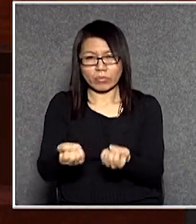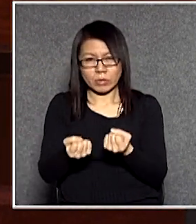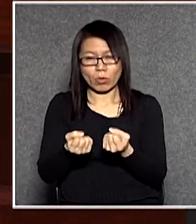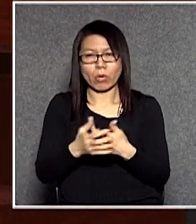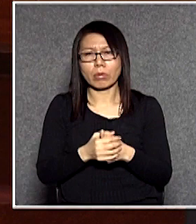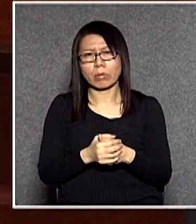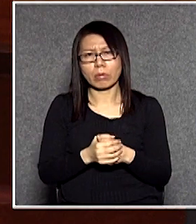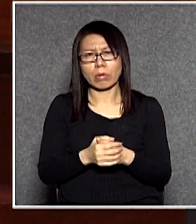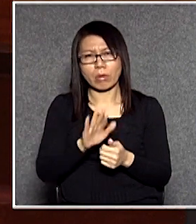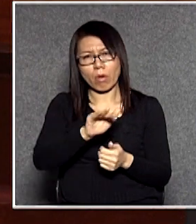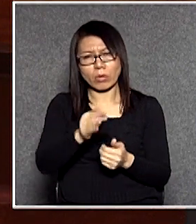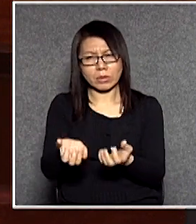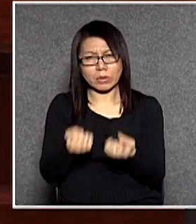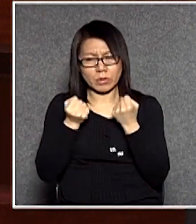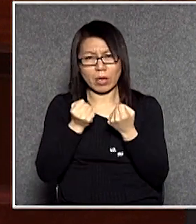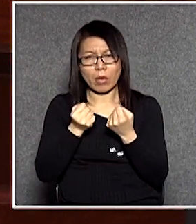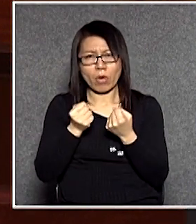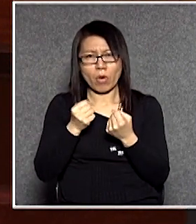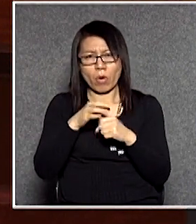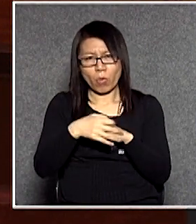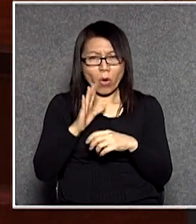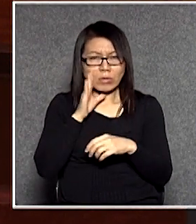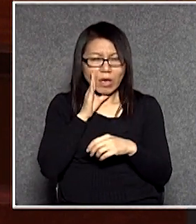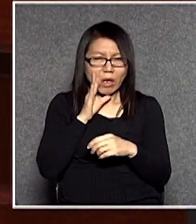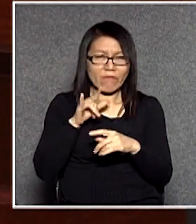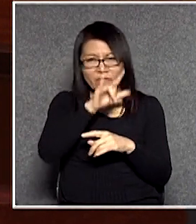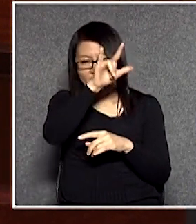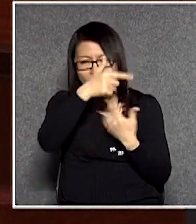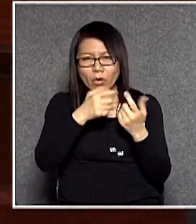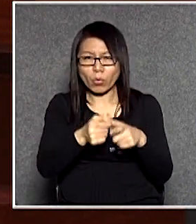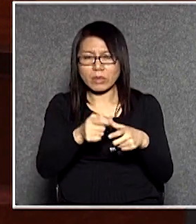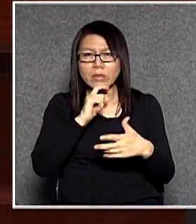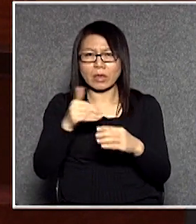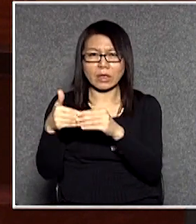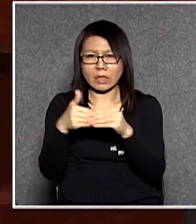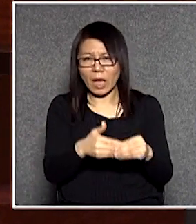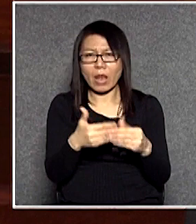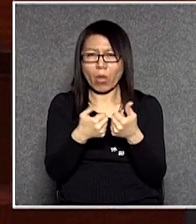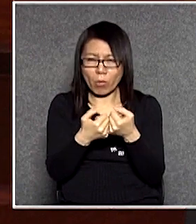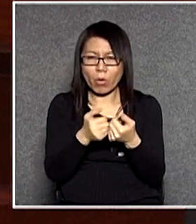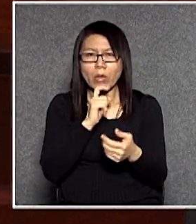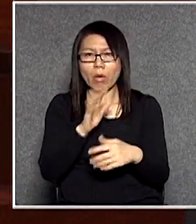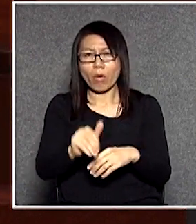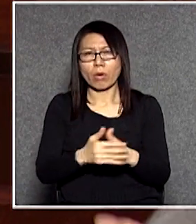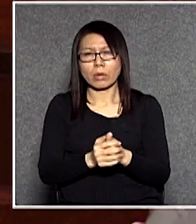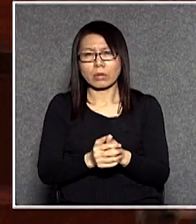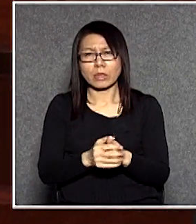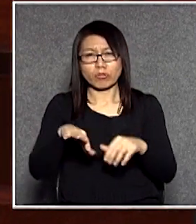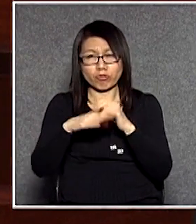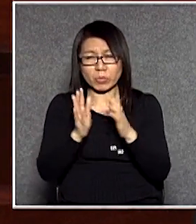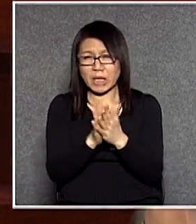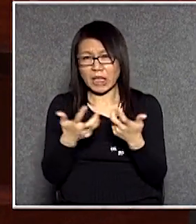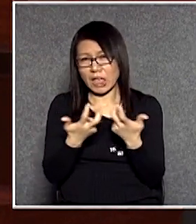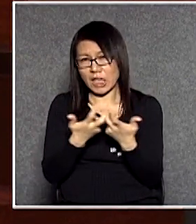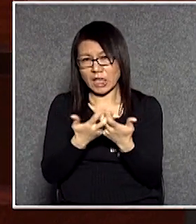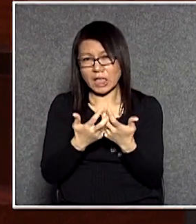你可以接受國泰航空公司的豪華款待，帶埋個老婆，有些人係咪？喂，講緊成條數加埋住